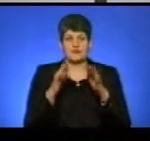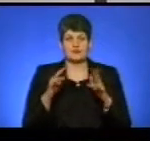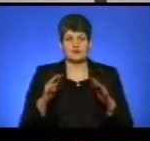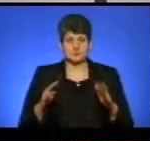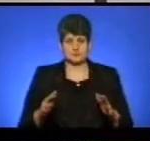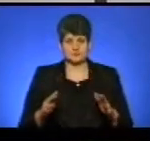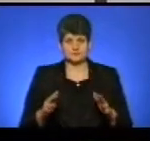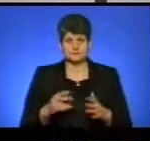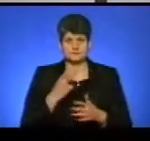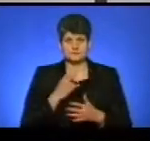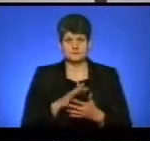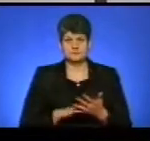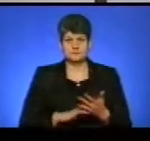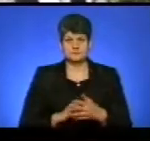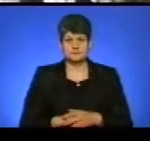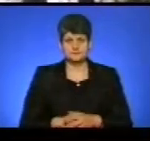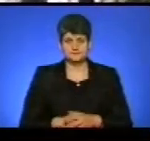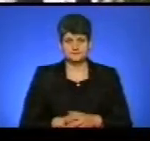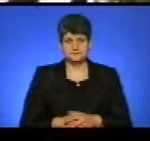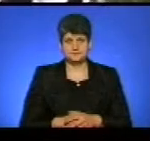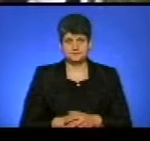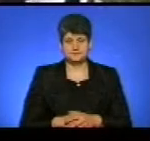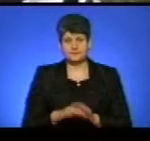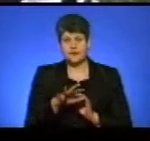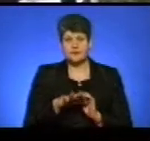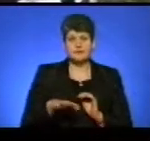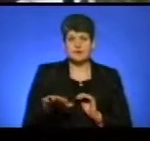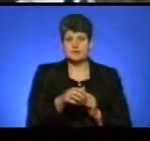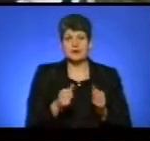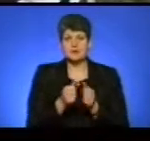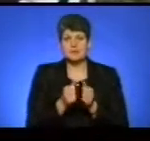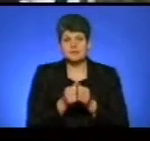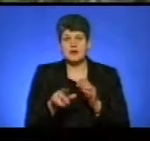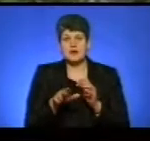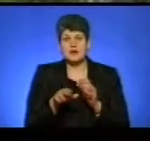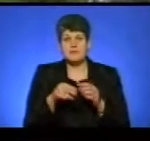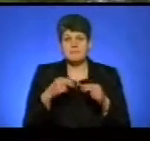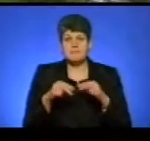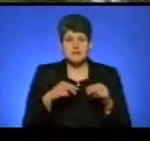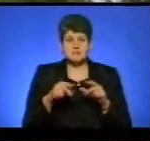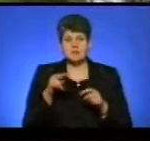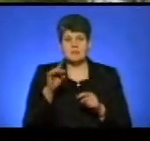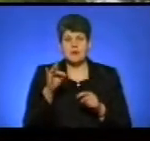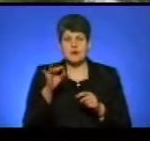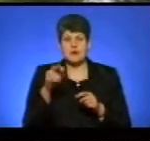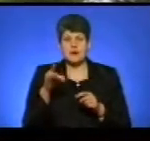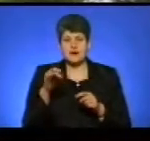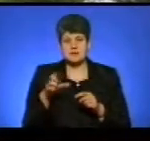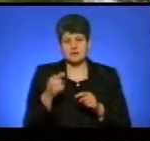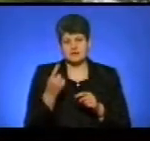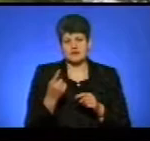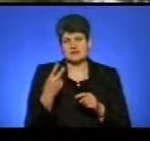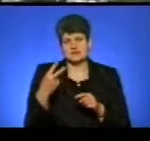у сюжеті Любові Гадомської. Територія перед магазином «Прогрес» на вулиці Сліванській – одне з 20